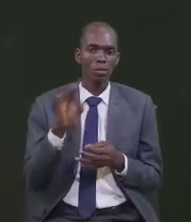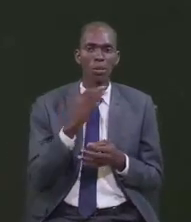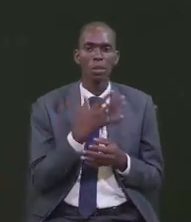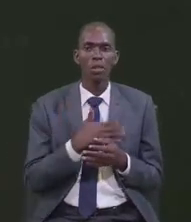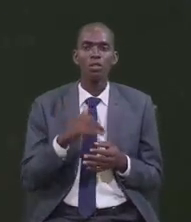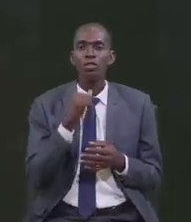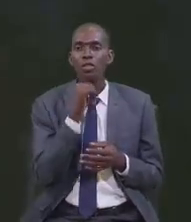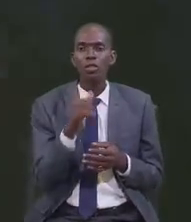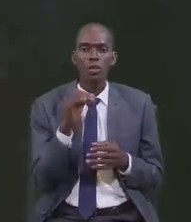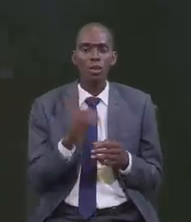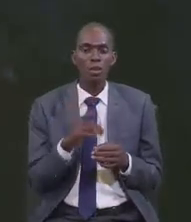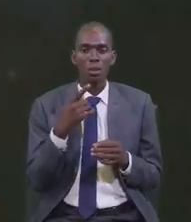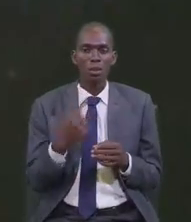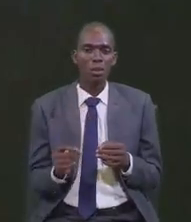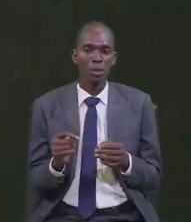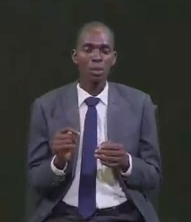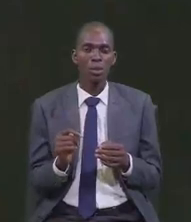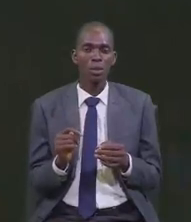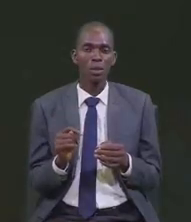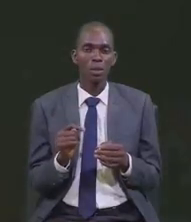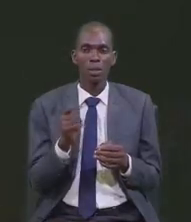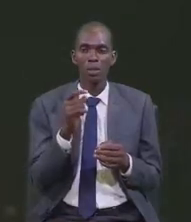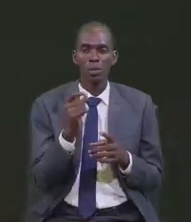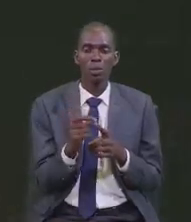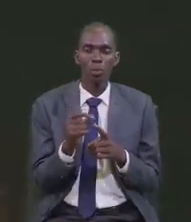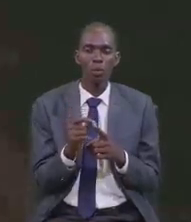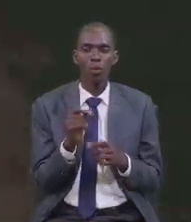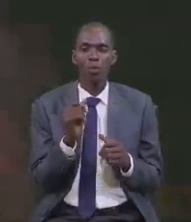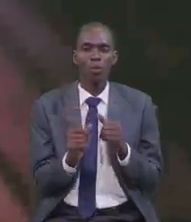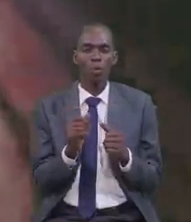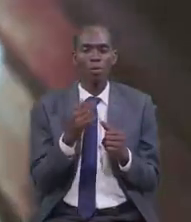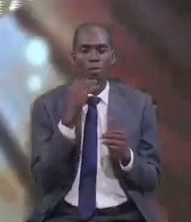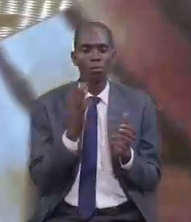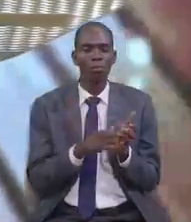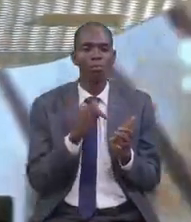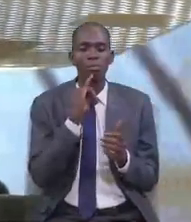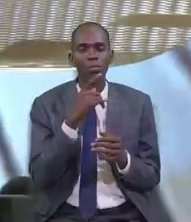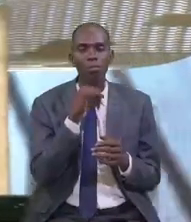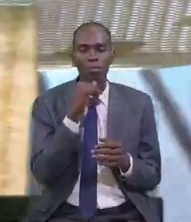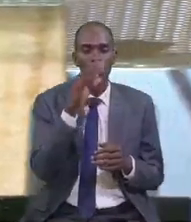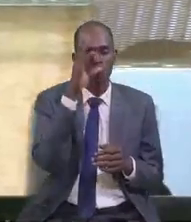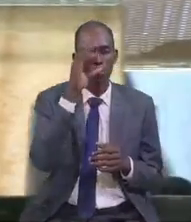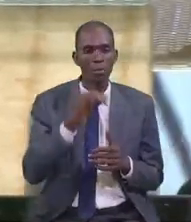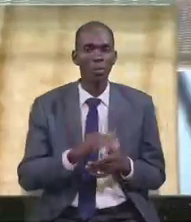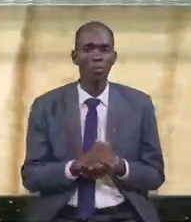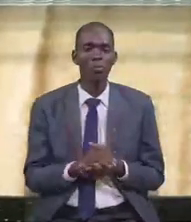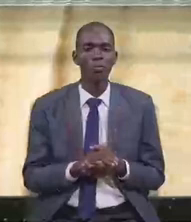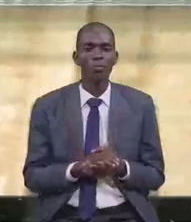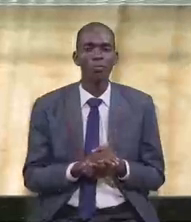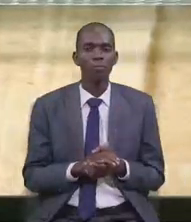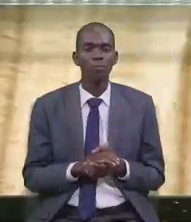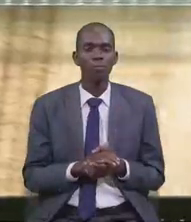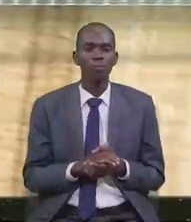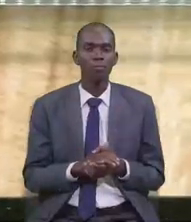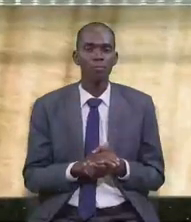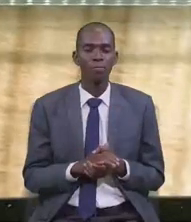la lettre. La louange de ce juif ne vient pas des hommes, mais de Dieu.